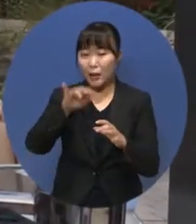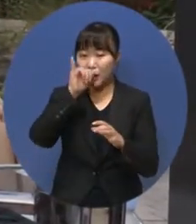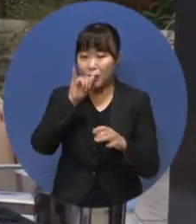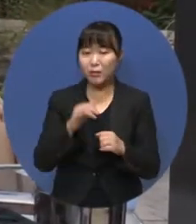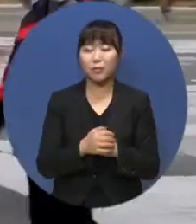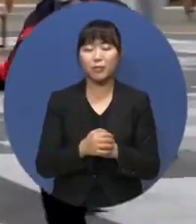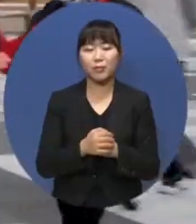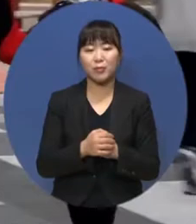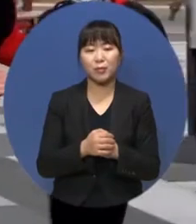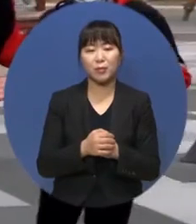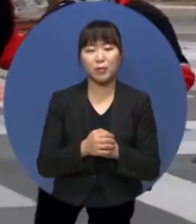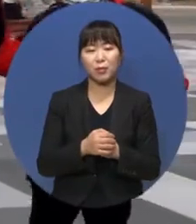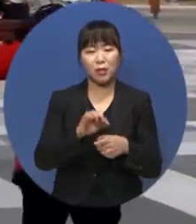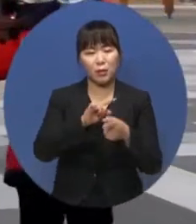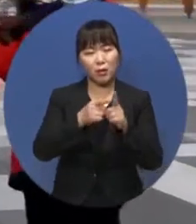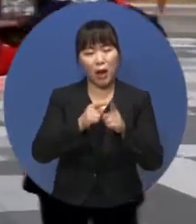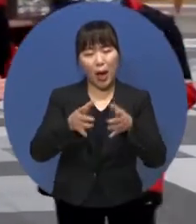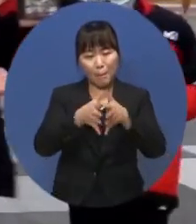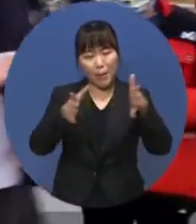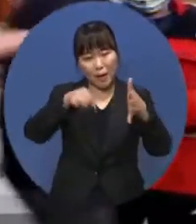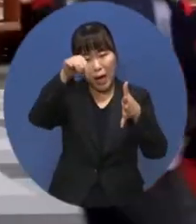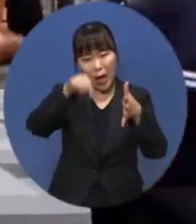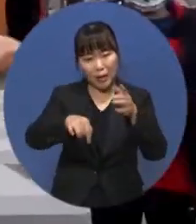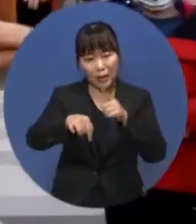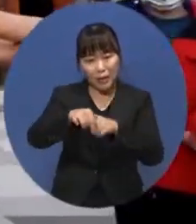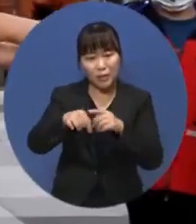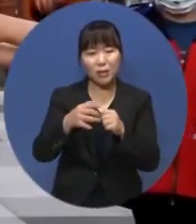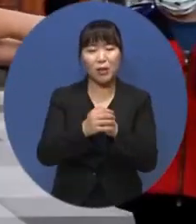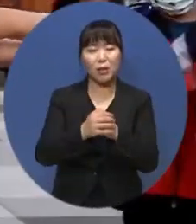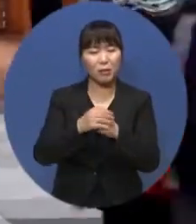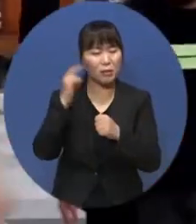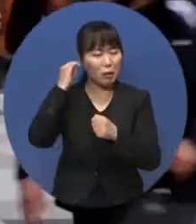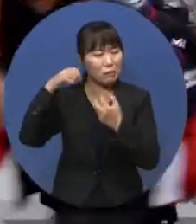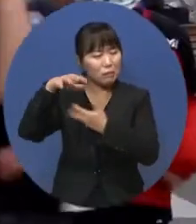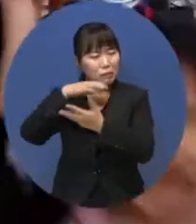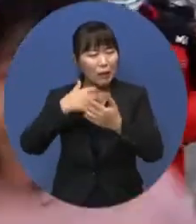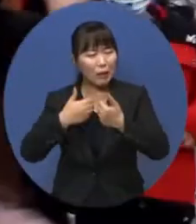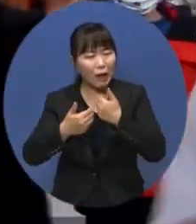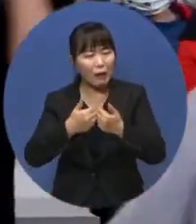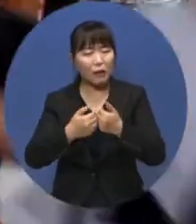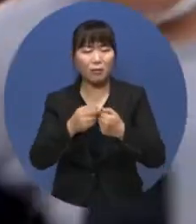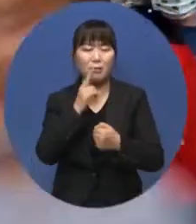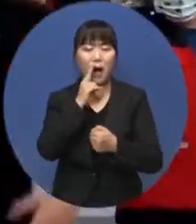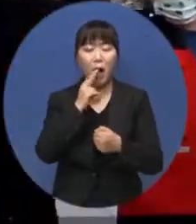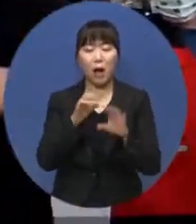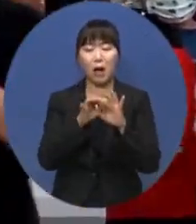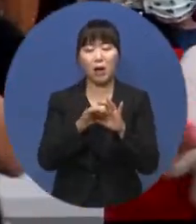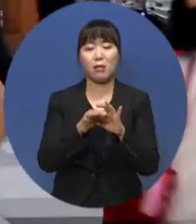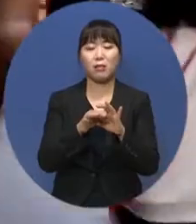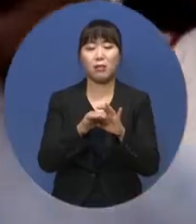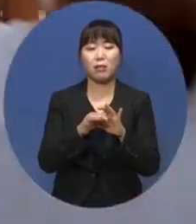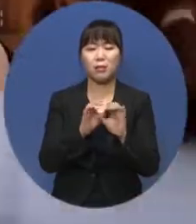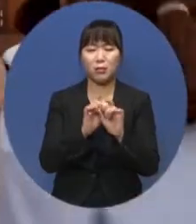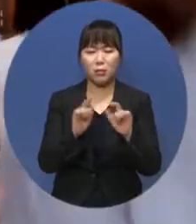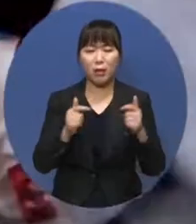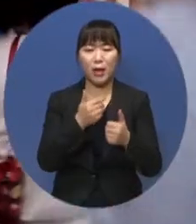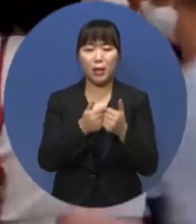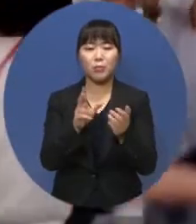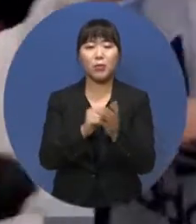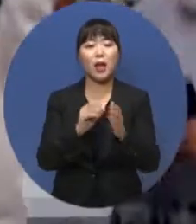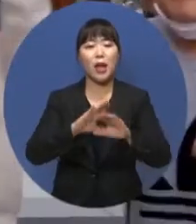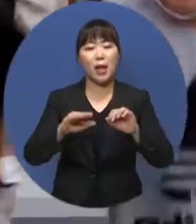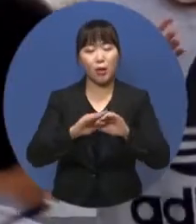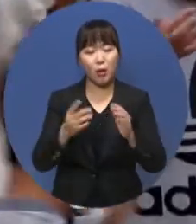있는 세대층 간 소음 갈등, 실내 흡연으로 인한 갈등 등 주민 간 갈등 문제를 해결하기